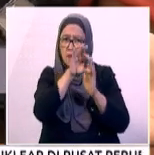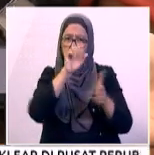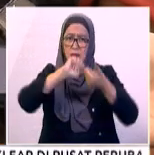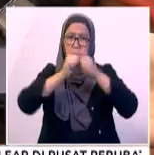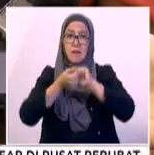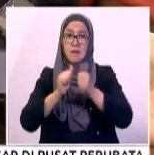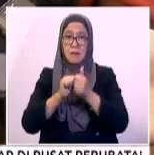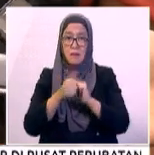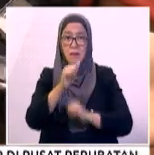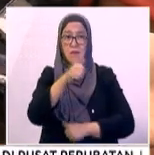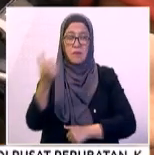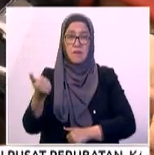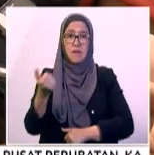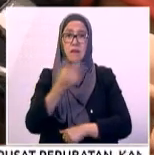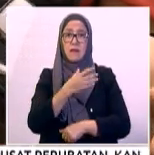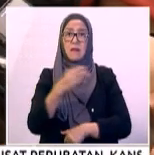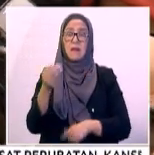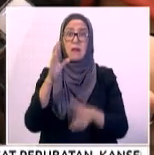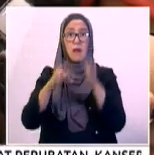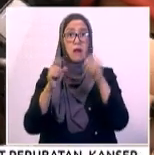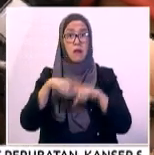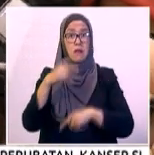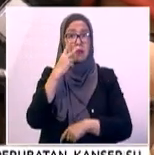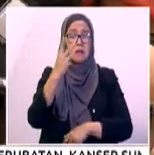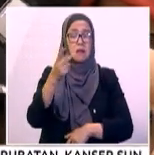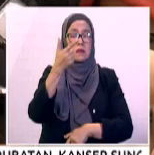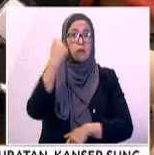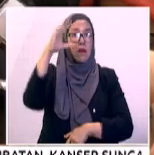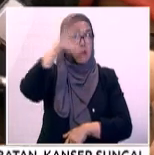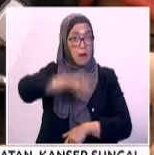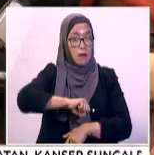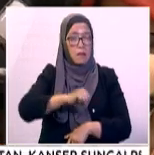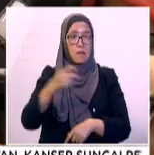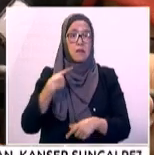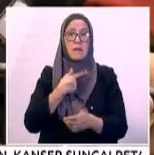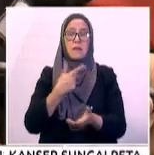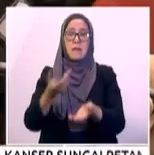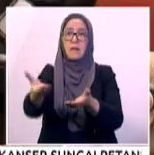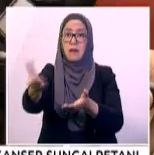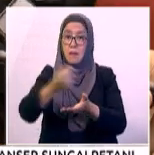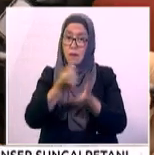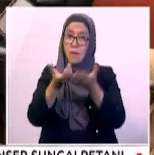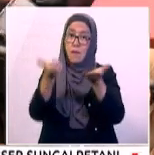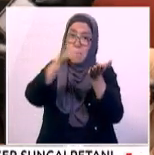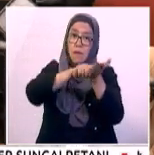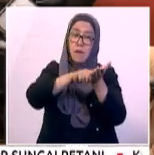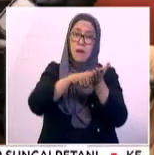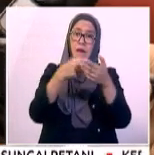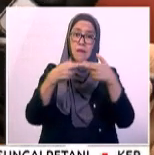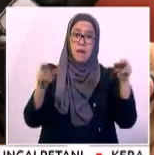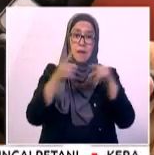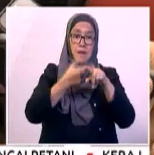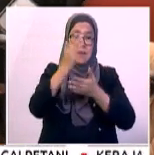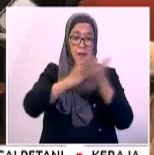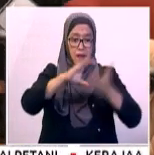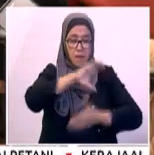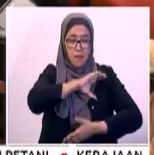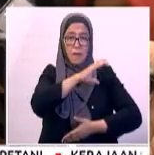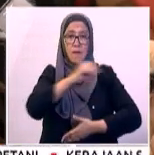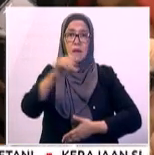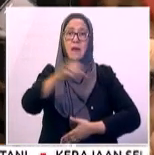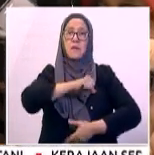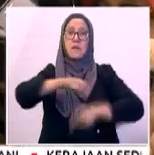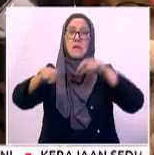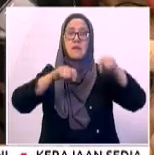kalau kelihatannya pada kecuaian, dan kita akan ambil laporan rasmi daripada pihak polis tersebut dan ambil tindakan kepada pihak